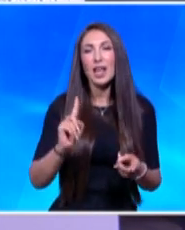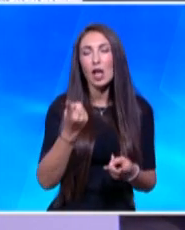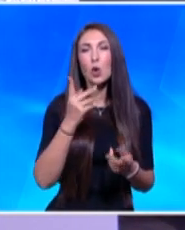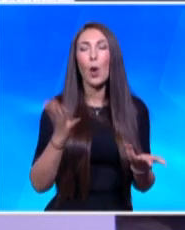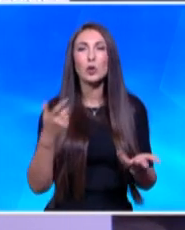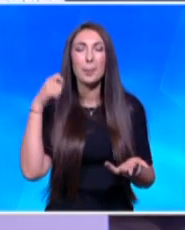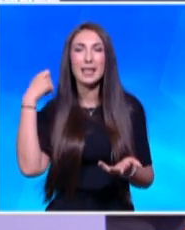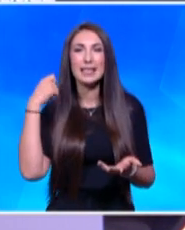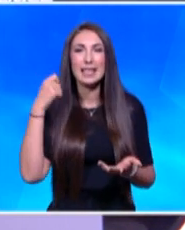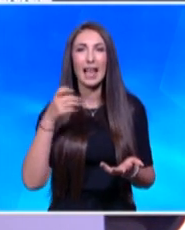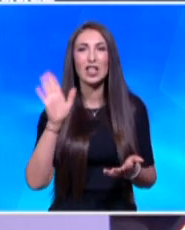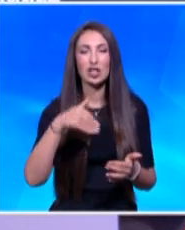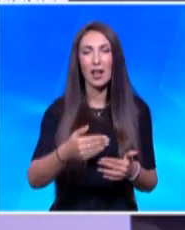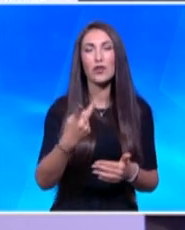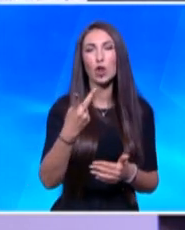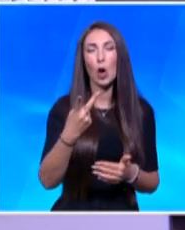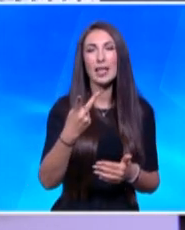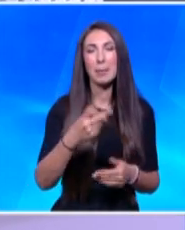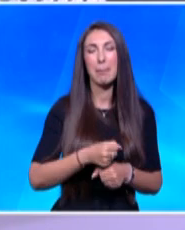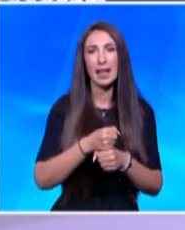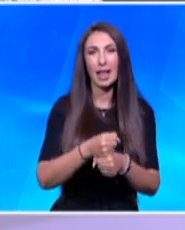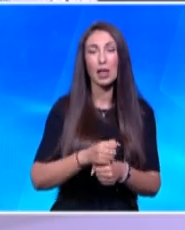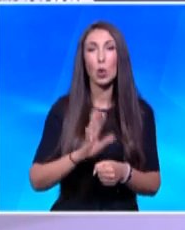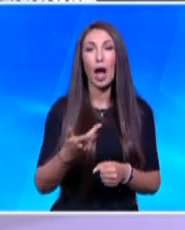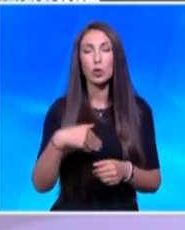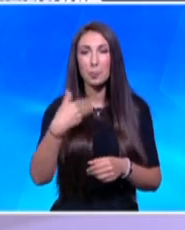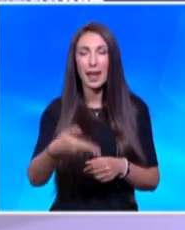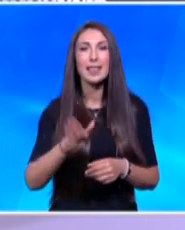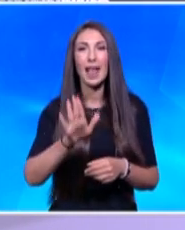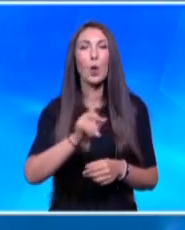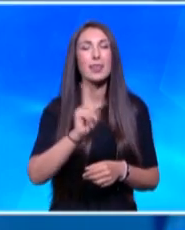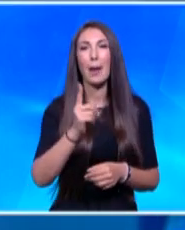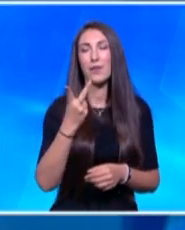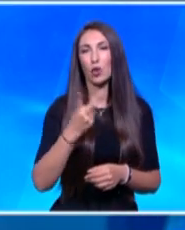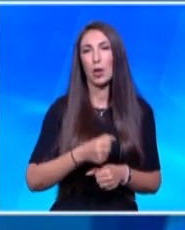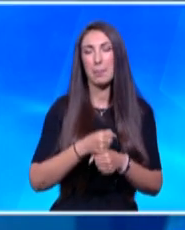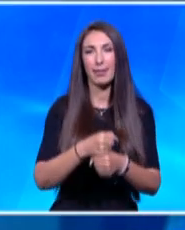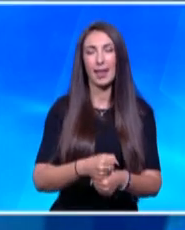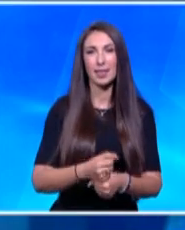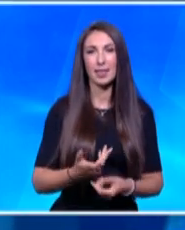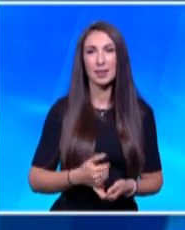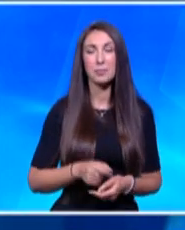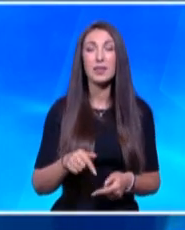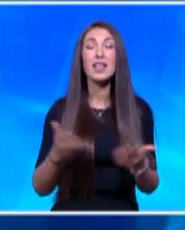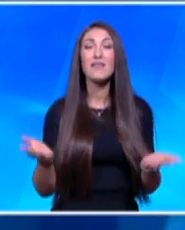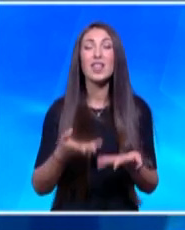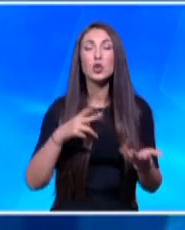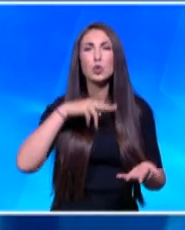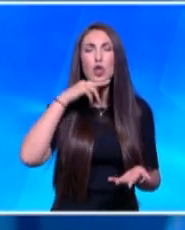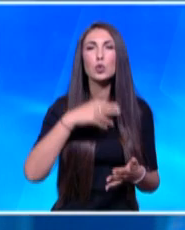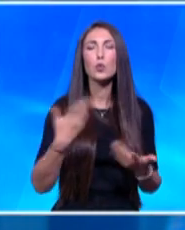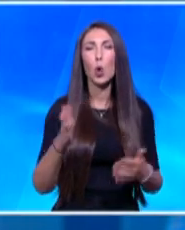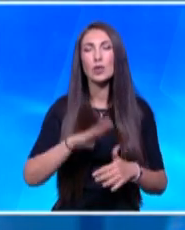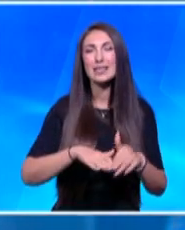пред президента предстои втори мандат, съвсем различно е когато пред него няма втори мандат. И вече достатъчно много стъпки